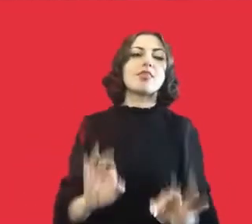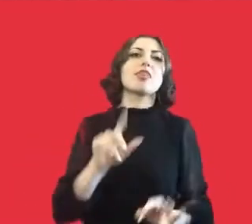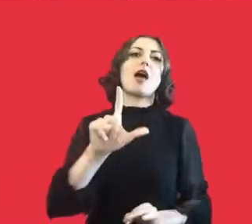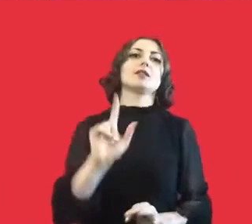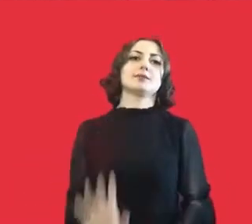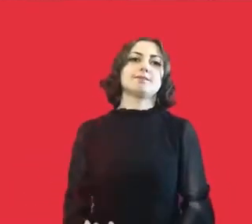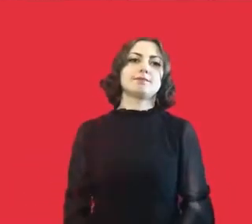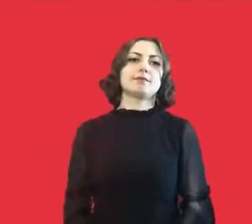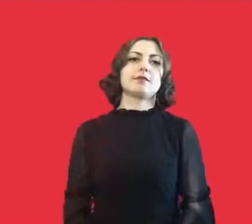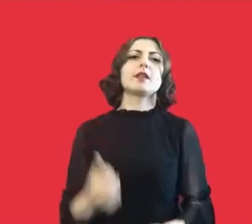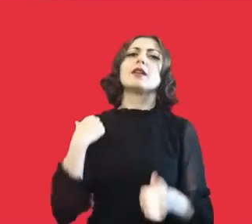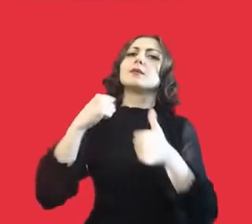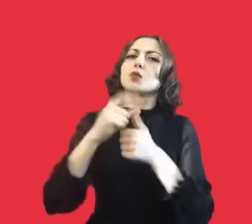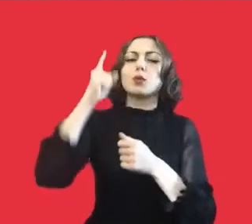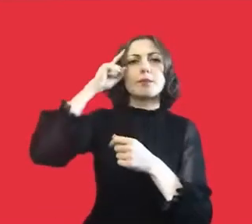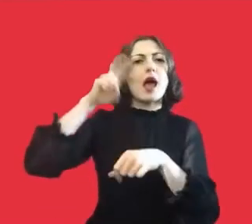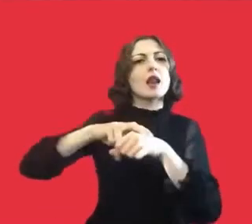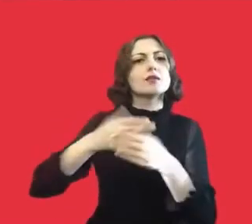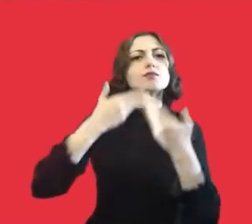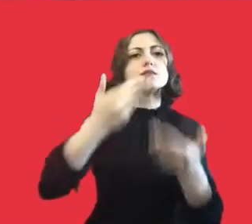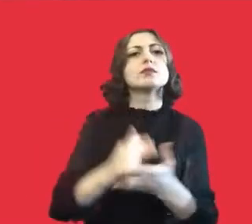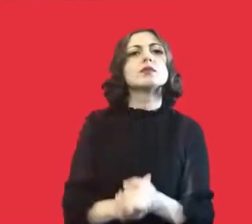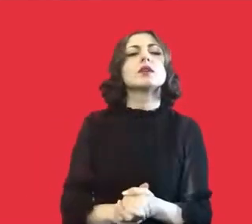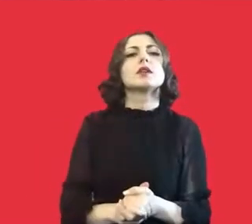Bir kez daha hatırlatmak istiyorum. Mesajlar da gelmiş.